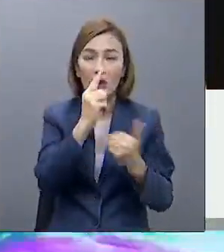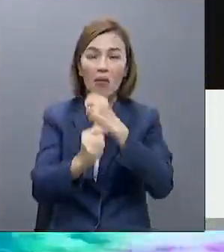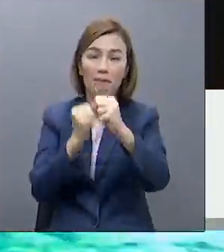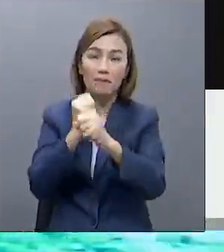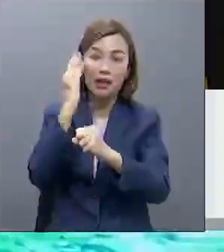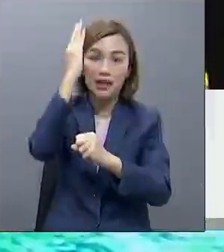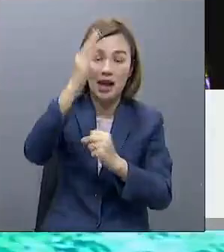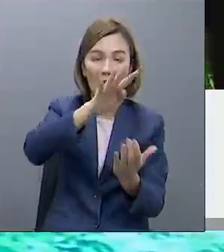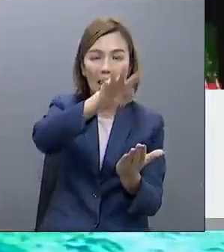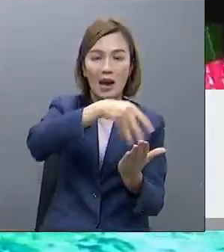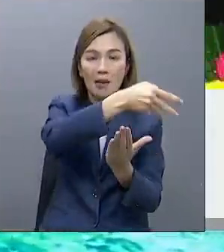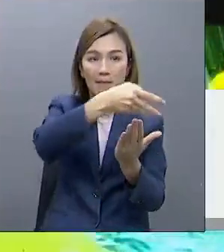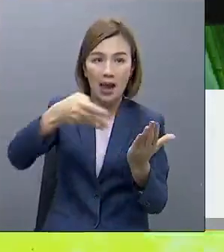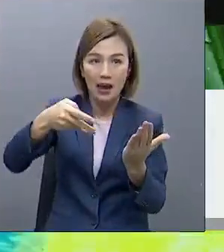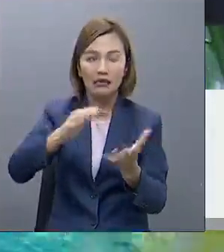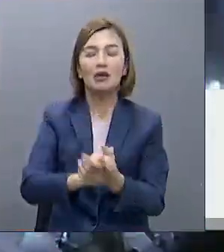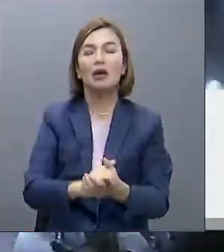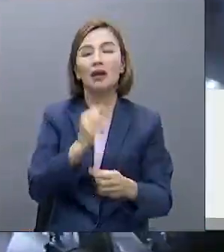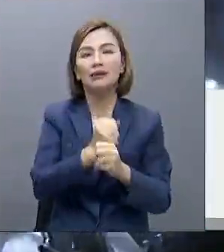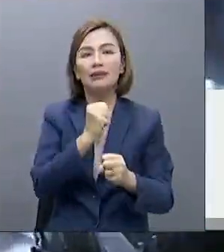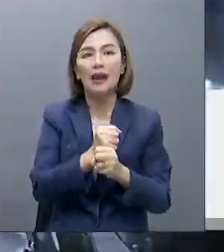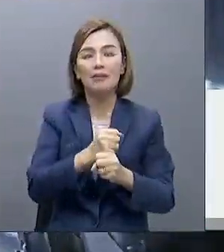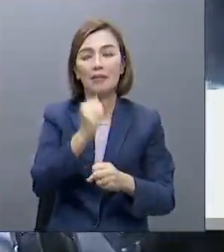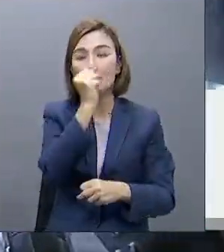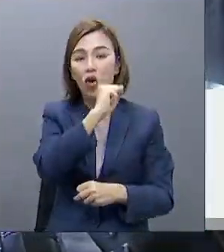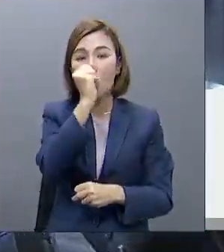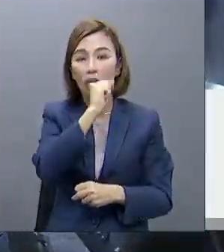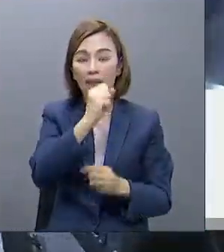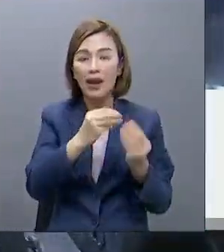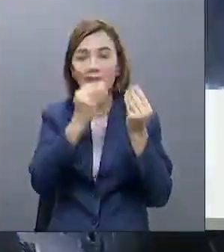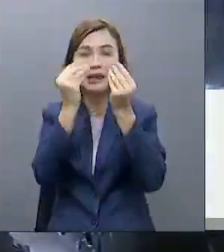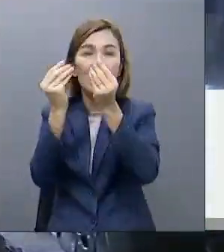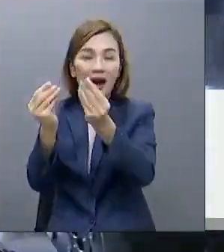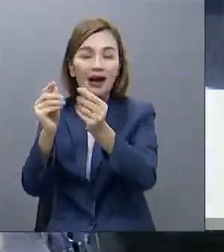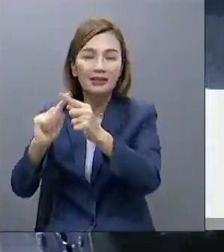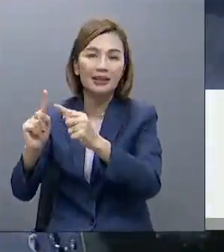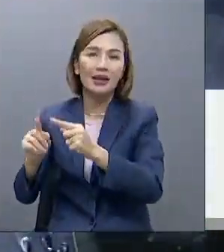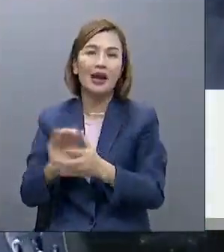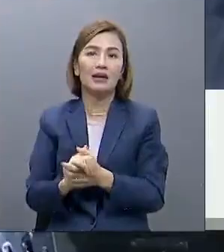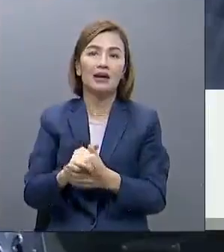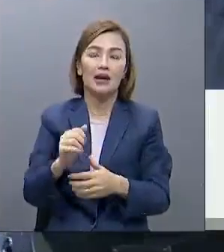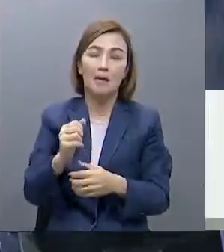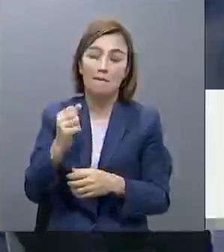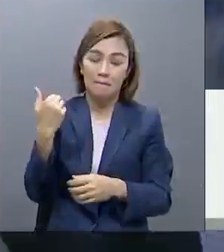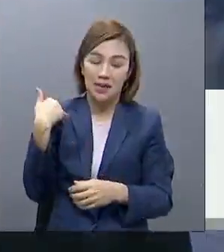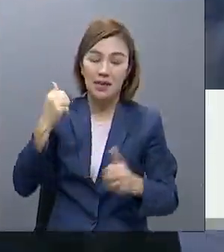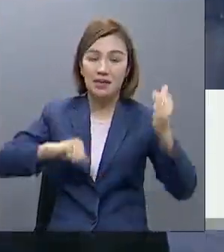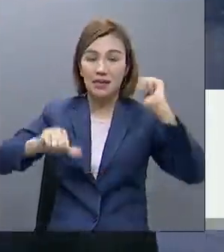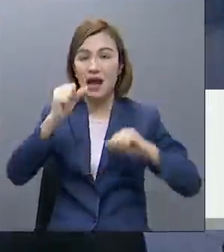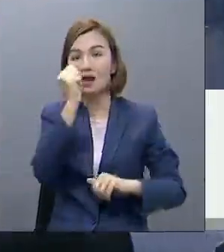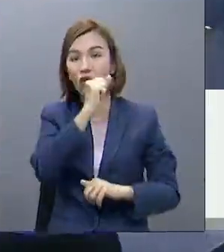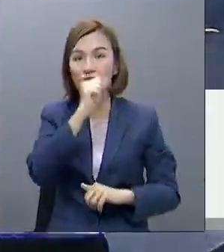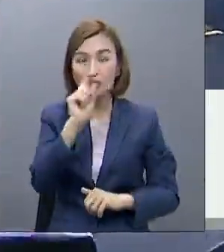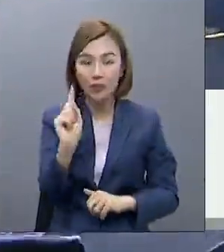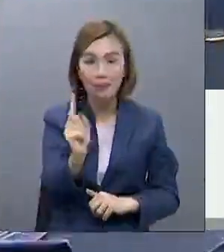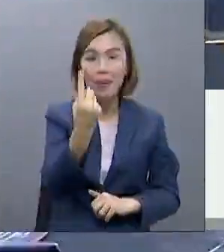างไว้ว่าจะจัดคอนเสิร์ตเฉลิมพระเกียรติแถมคิวปีหน้าก็วางไว้แล้วครับต้นปีจะมีคอนเสิร์ตใหญ่ของตัวเองอีกครั้ง